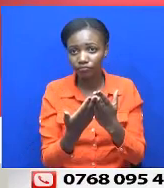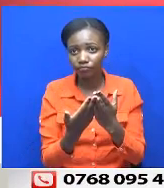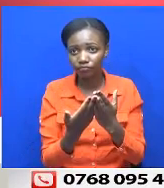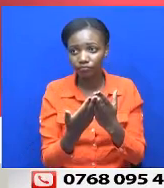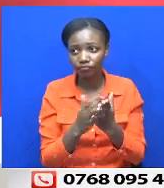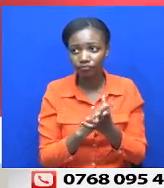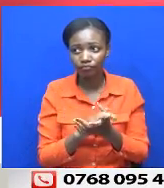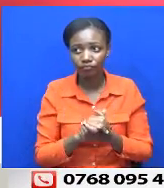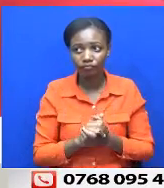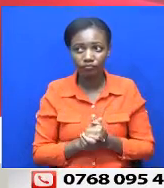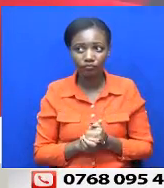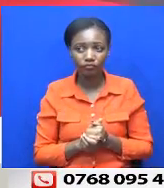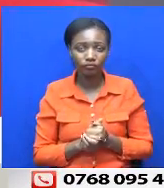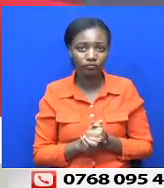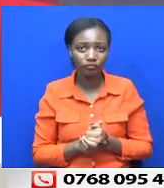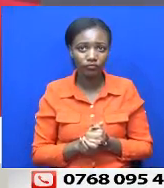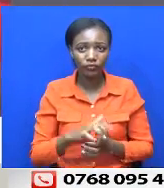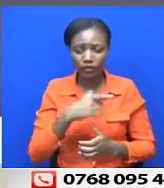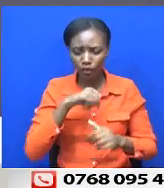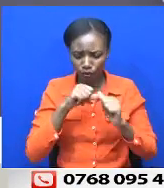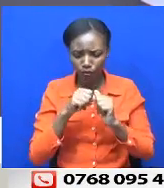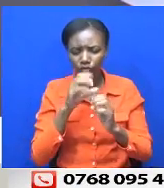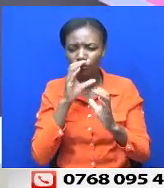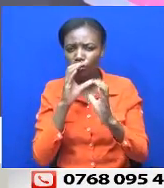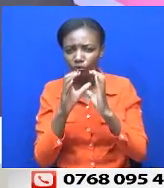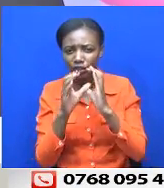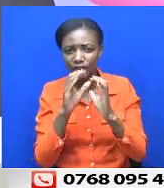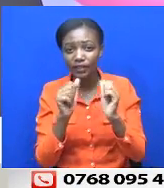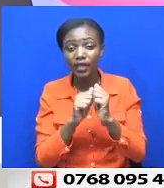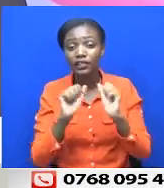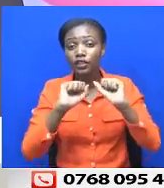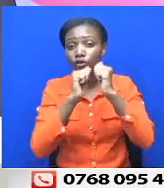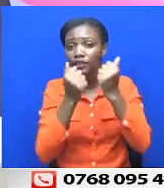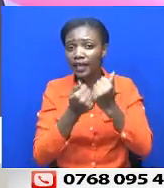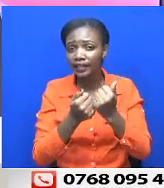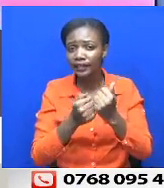@Safan3, tuweze kuulizana kama jamii ni wapi ambapo tumekosea.